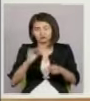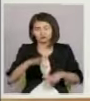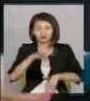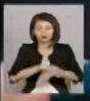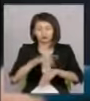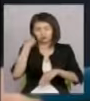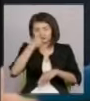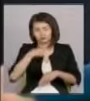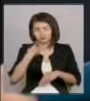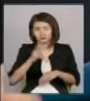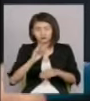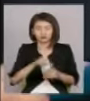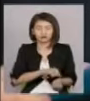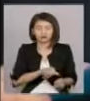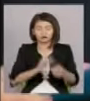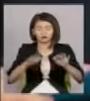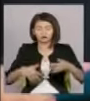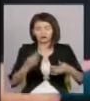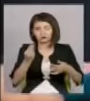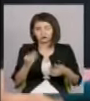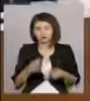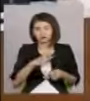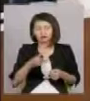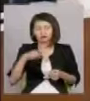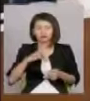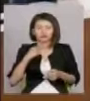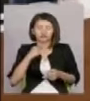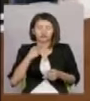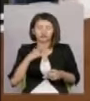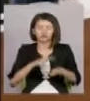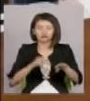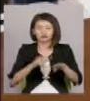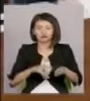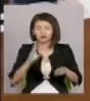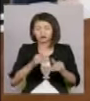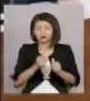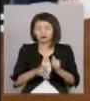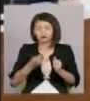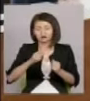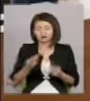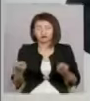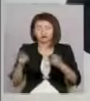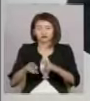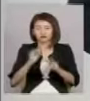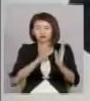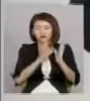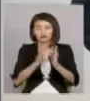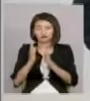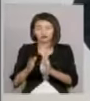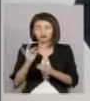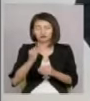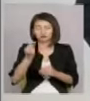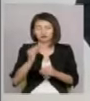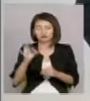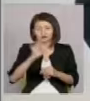занимающихся сбытом наркотиков, денежные средства, вопреки служебной инструкции, следователь положил в сейф, ключи от которого есть еще у ряда сотрудников. Деньги, а в этом уголовном